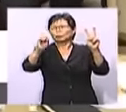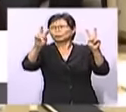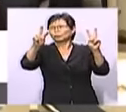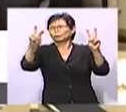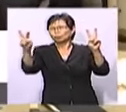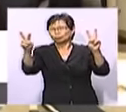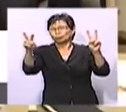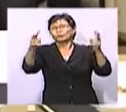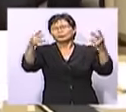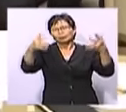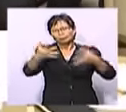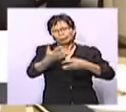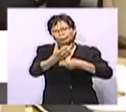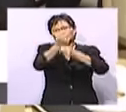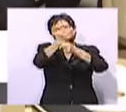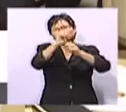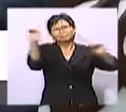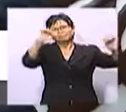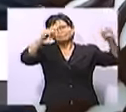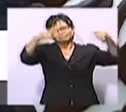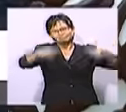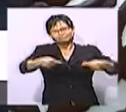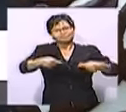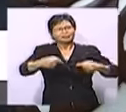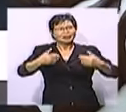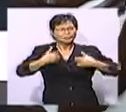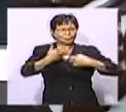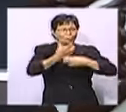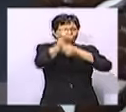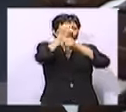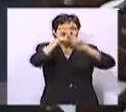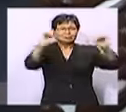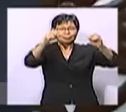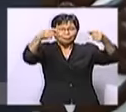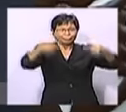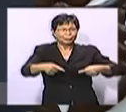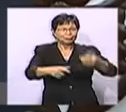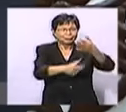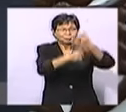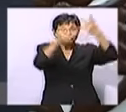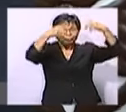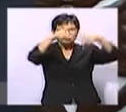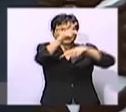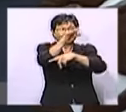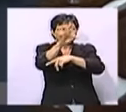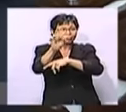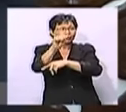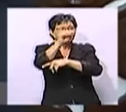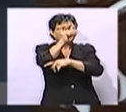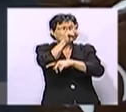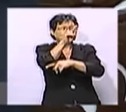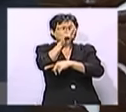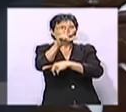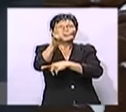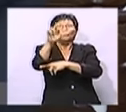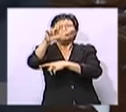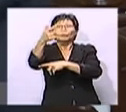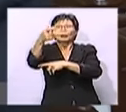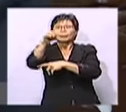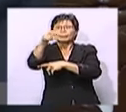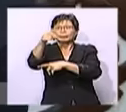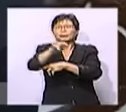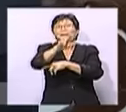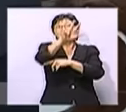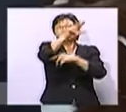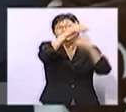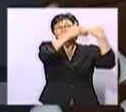2018-2022 selepas menang tanpa bertanding. Turut menang tanpa bertanding timbalan Presiden KFA Abdul Rahman Abdullah. Sementara itu,